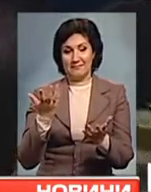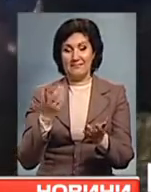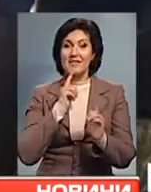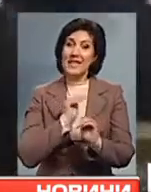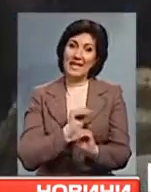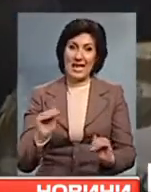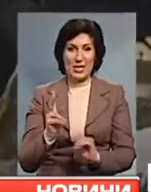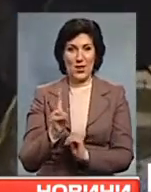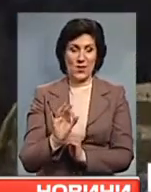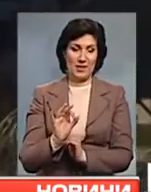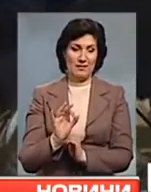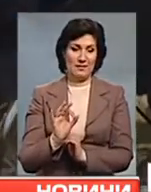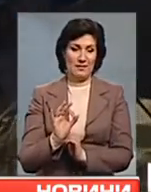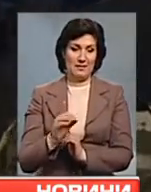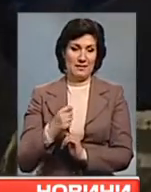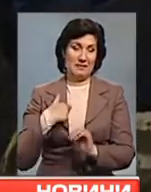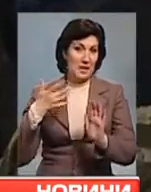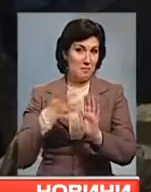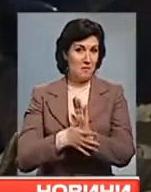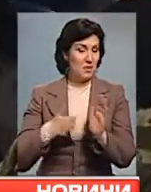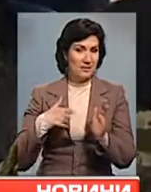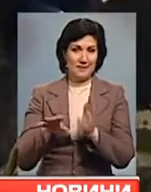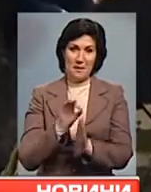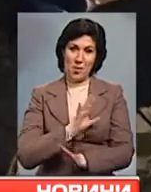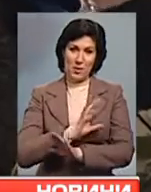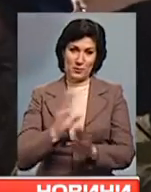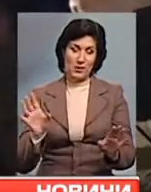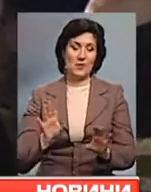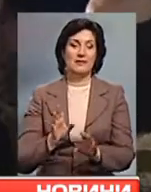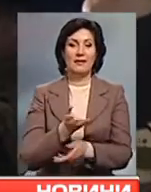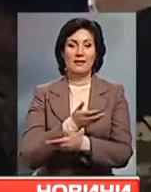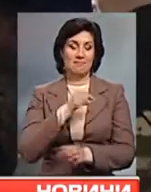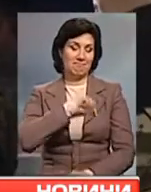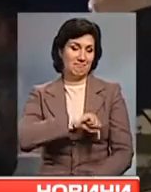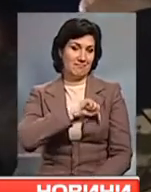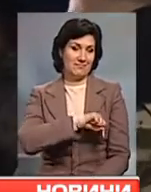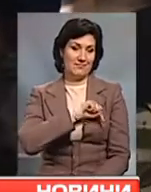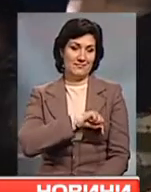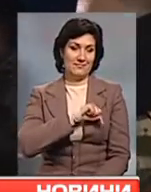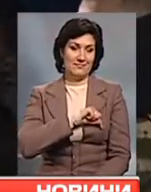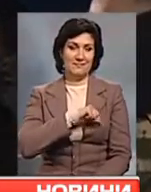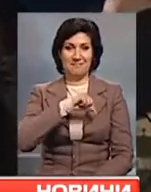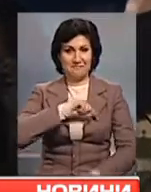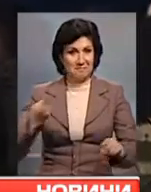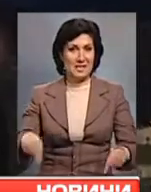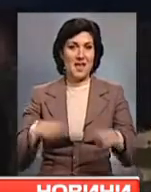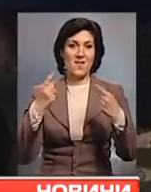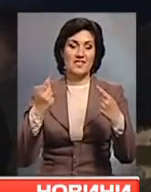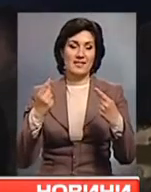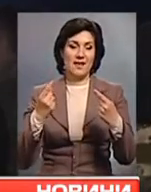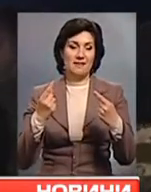тихенько я так поняв нас не получилося настрій піднявся